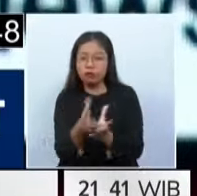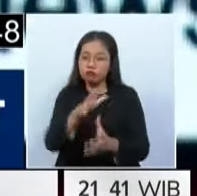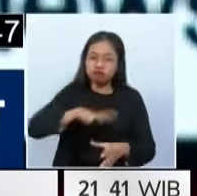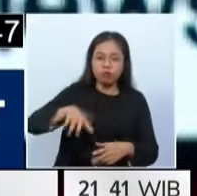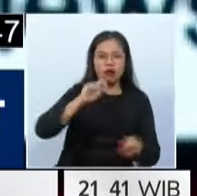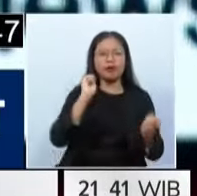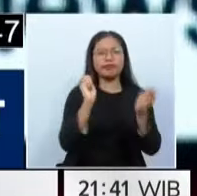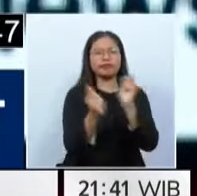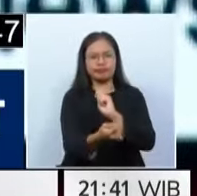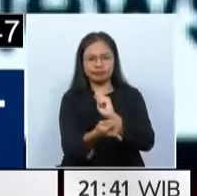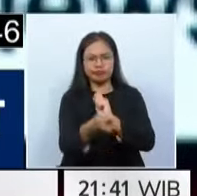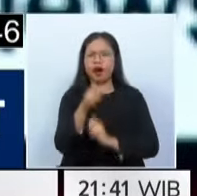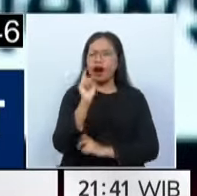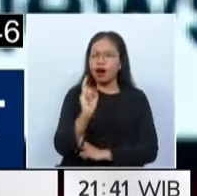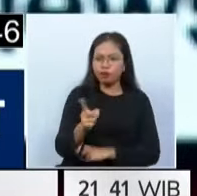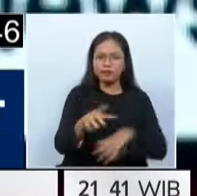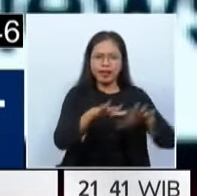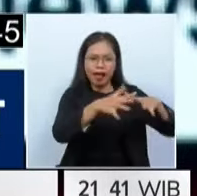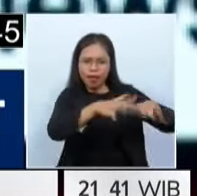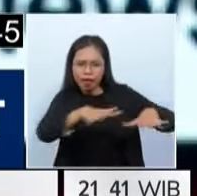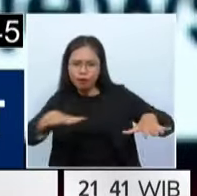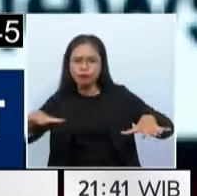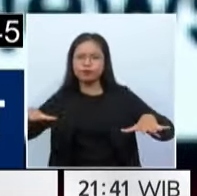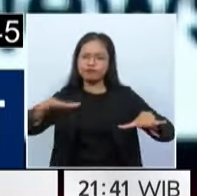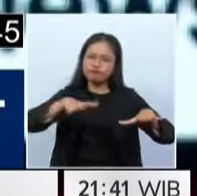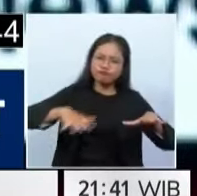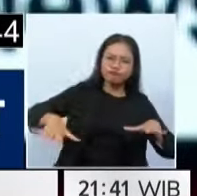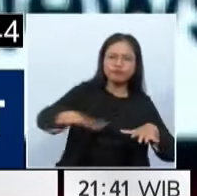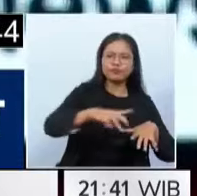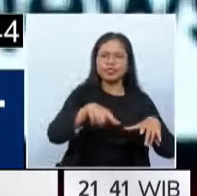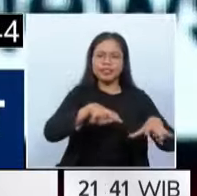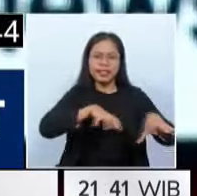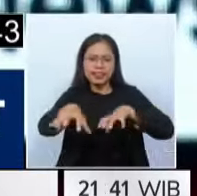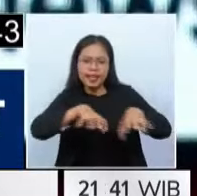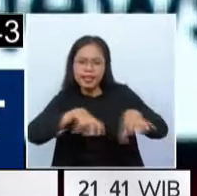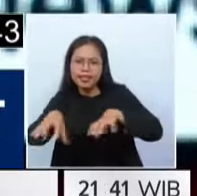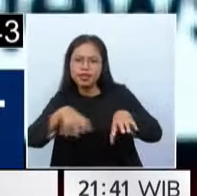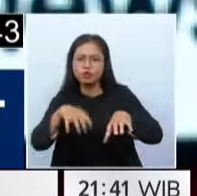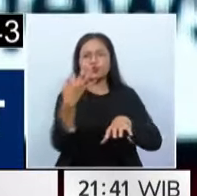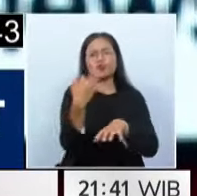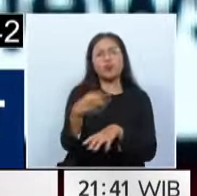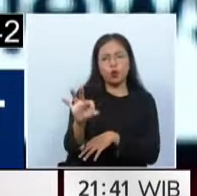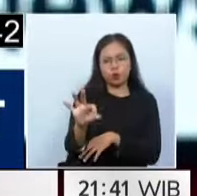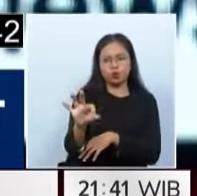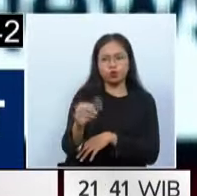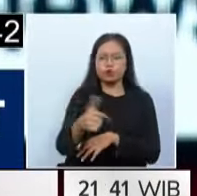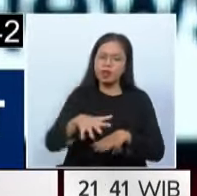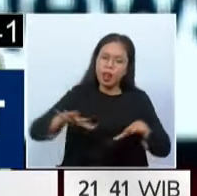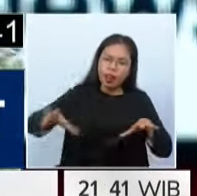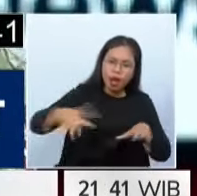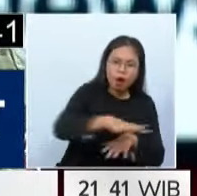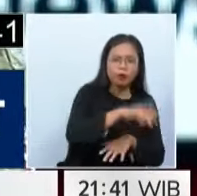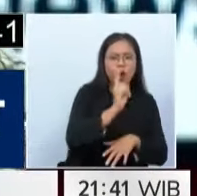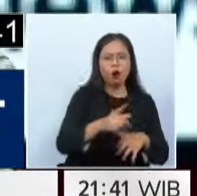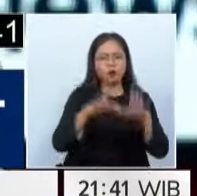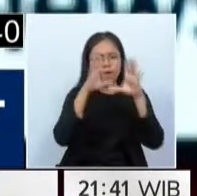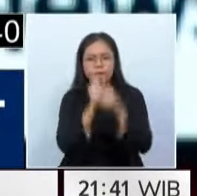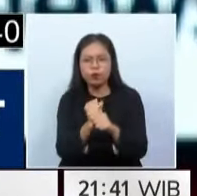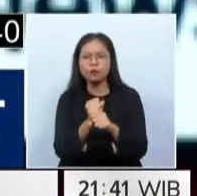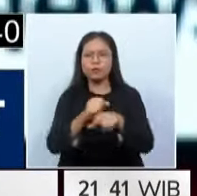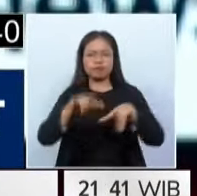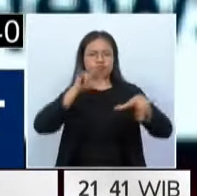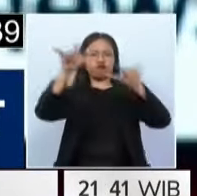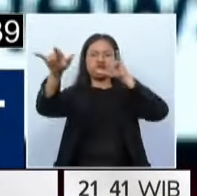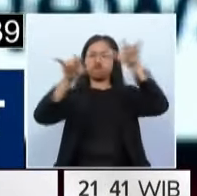gardas samudra sebagai strategi baru dari poros maritim dunia 100% pesawat kita mesti siap